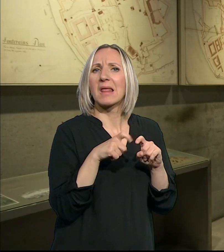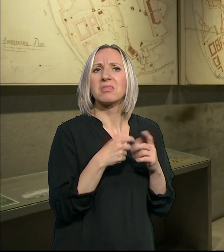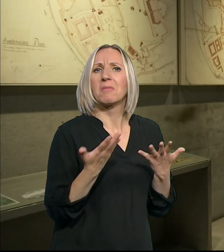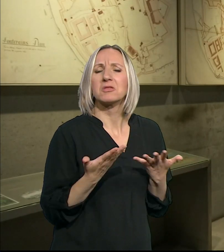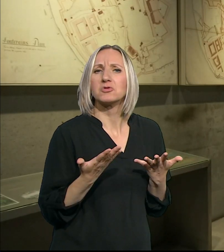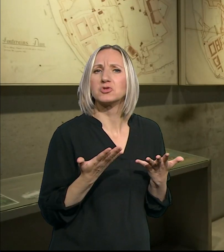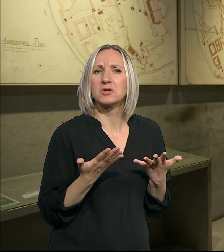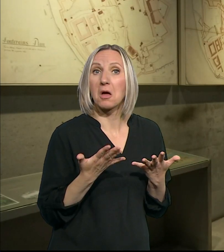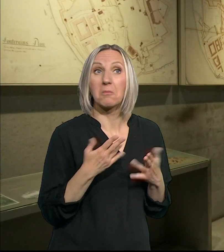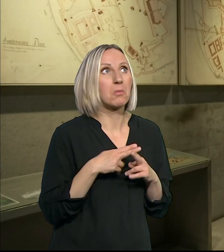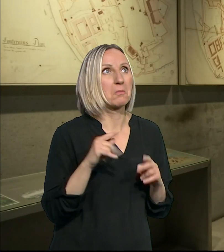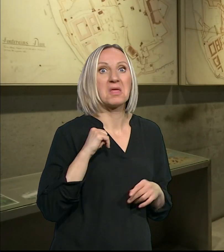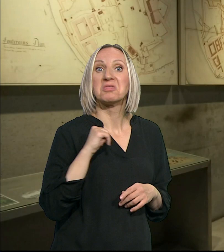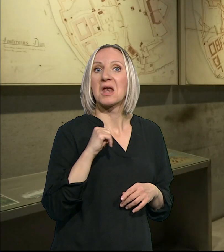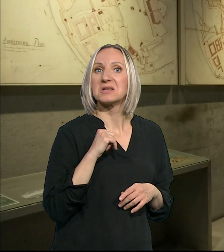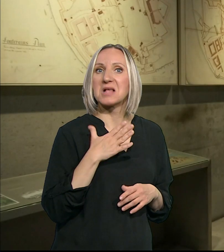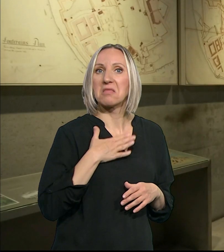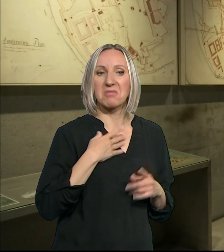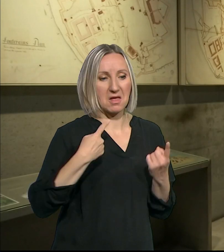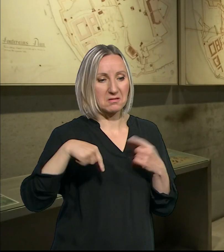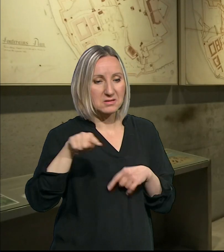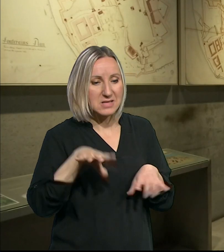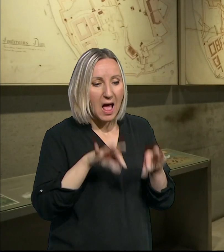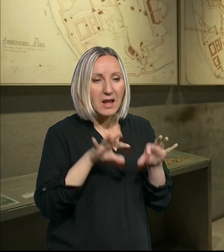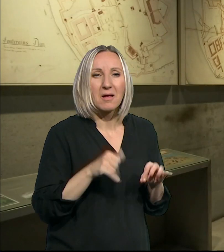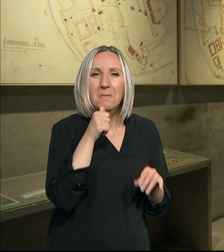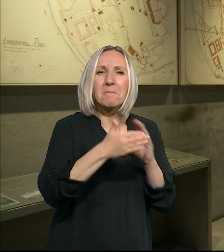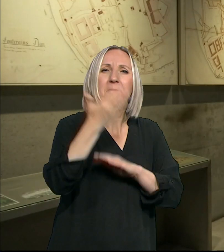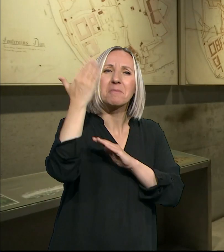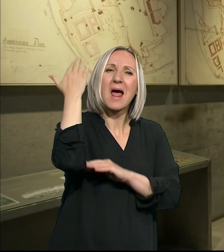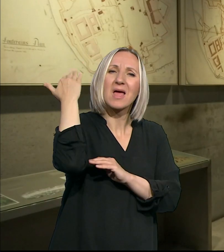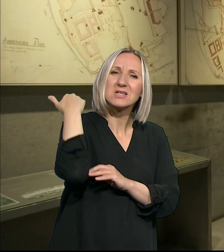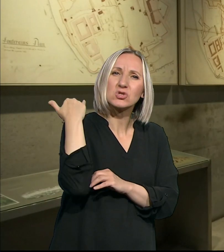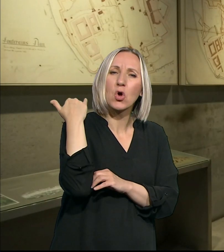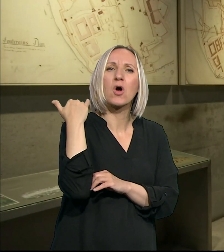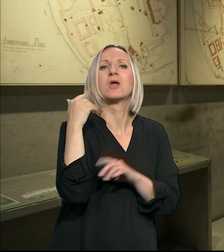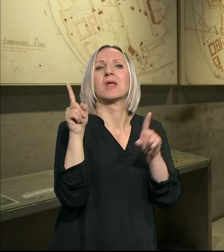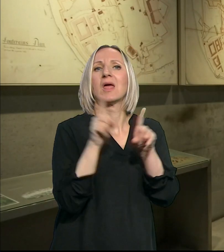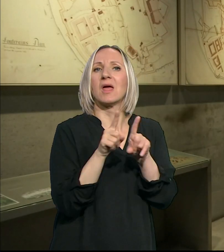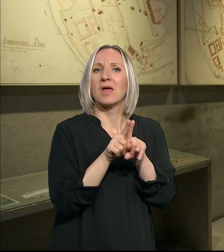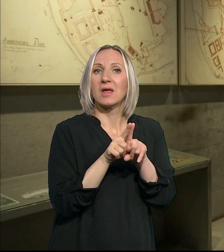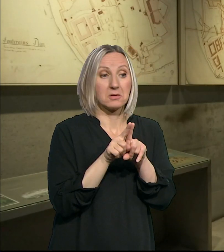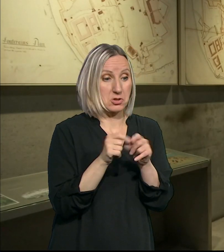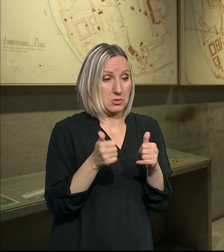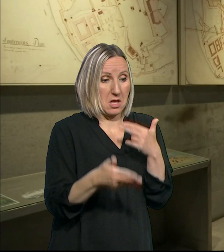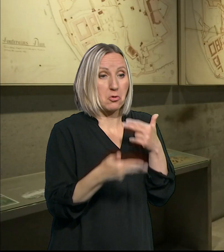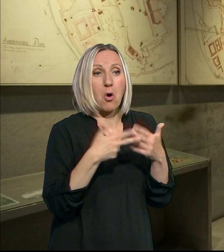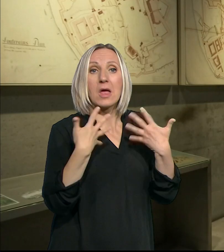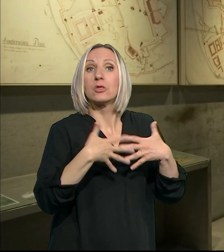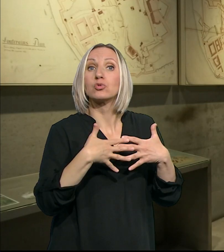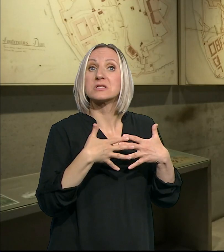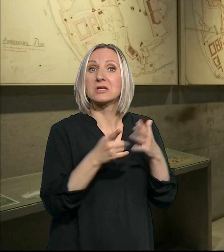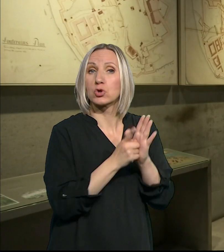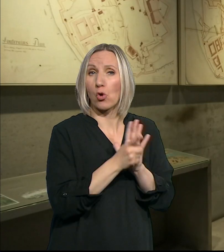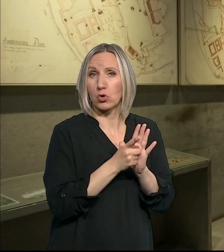apsolutno zanimljivi za arheologe. Od praistorije pa sve do praktično industrijskog doba. On